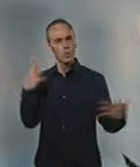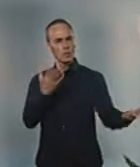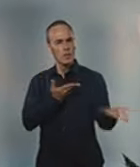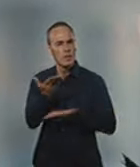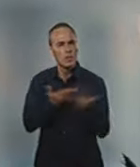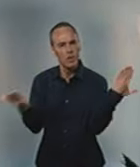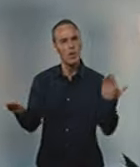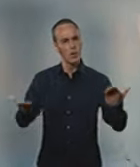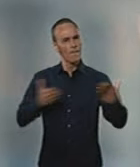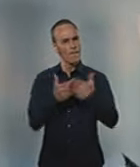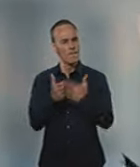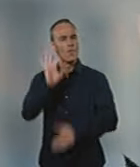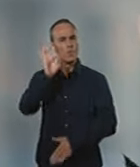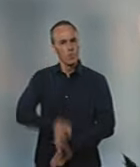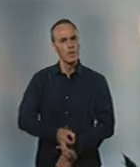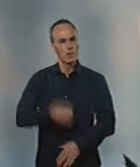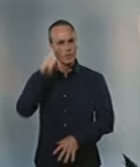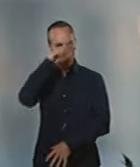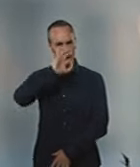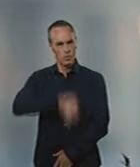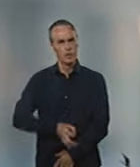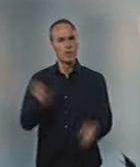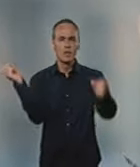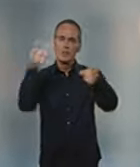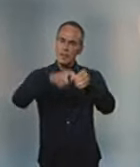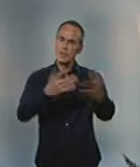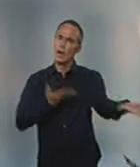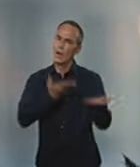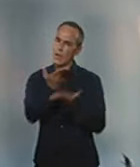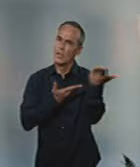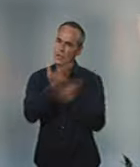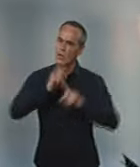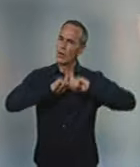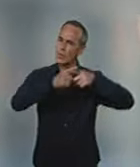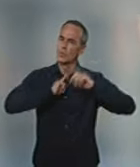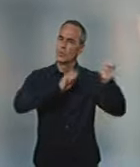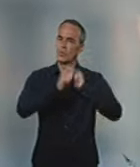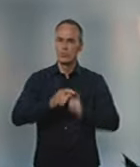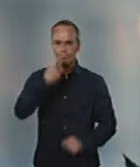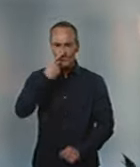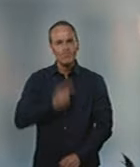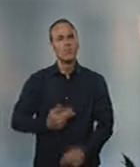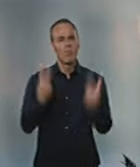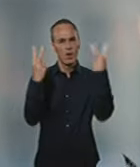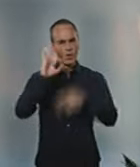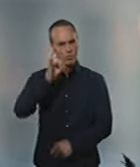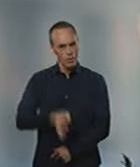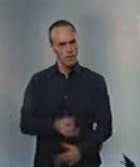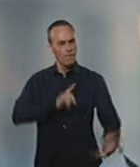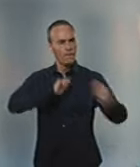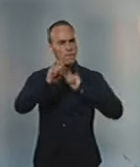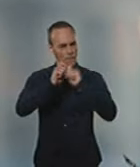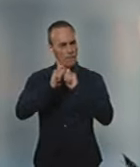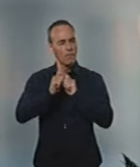grande que le dialog est à mes yeux absolument indispensable tout le monde a quelque chose à gagner à la